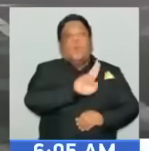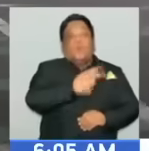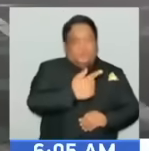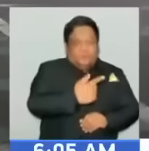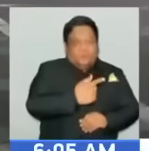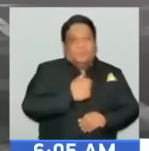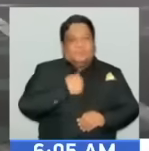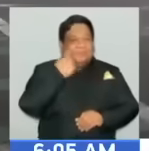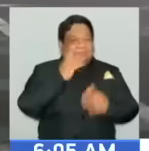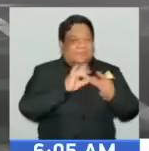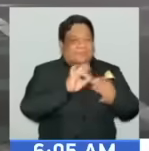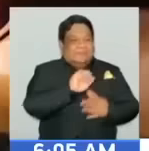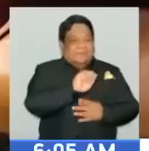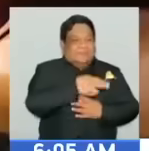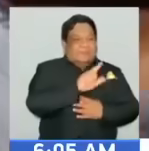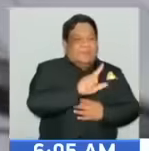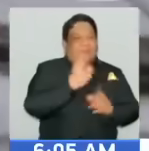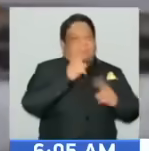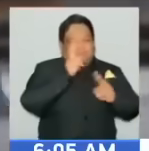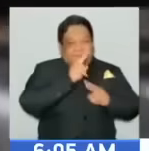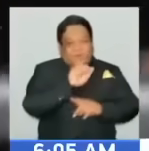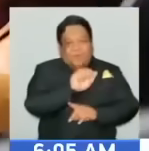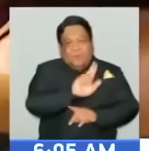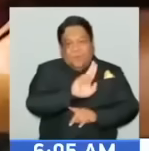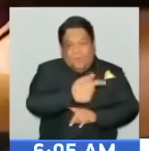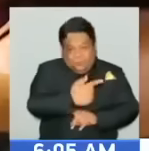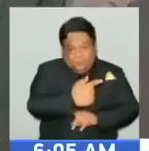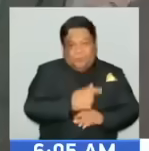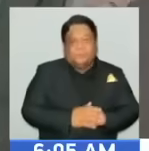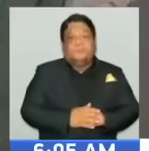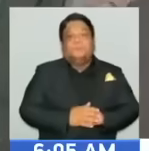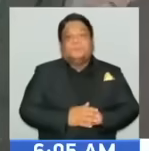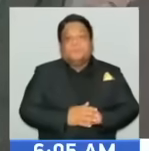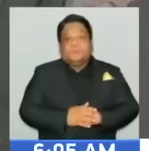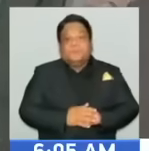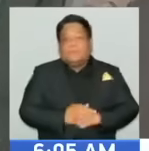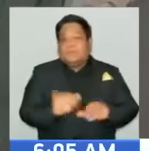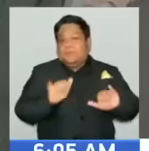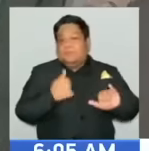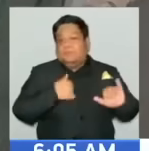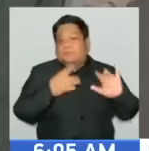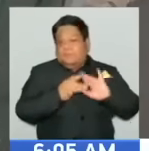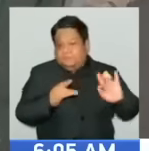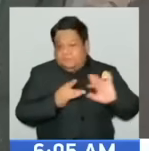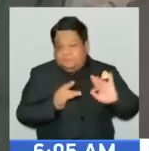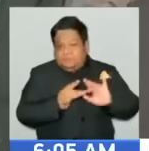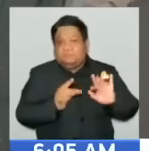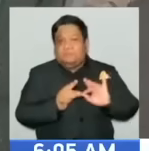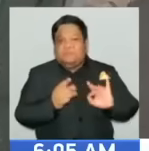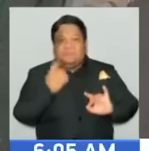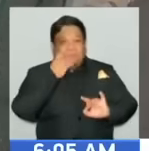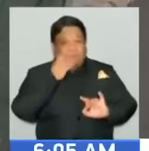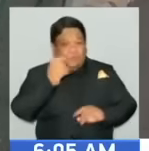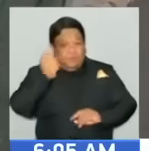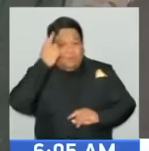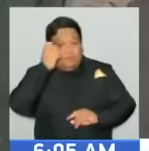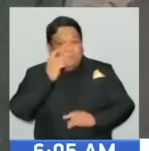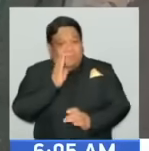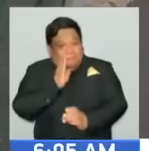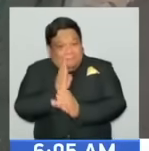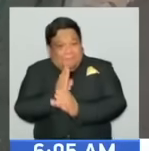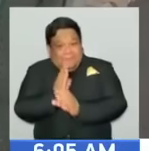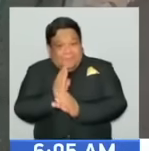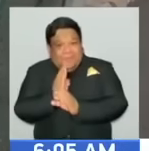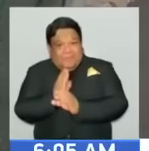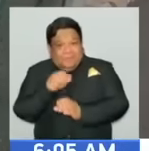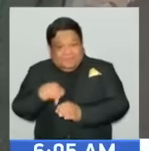August pala, yan. Ito, tulad na nabanggit ko, nakikihalo ang mga bus dito sa ilang mga motorista. So nagkaroon po tayo ng